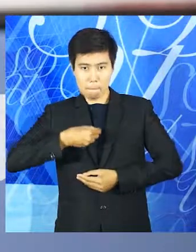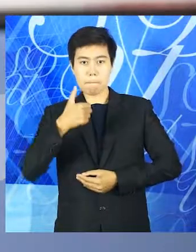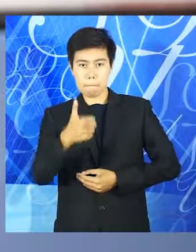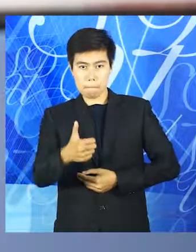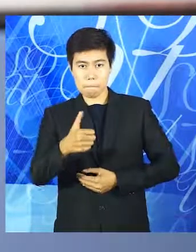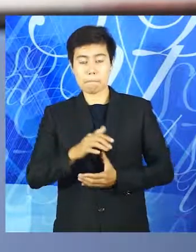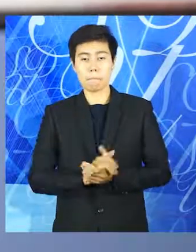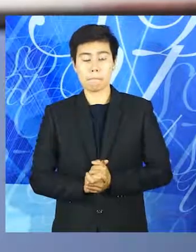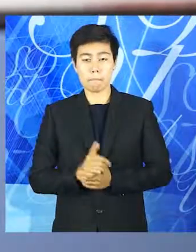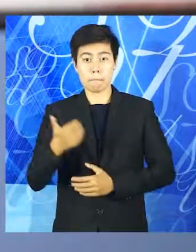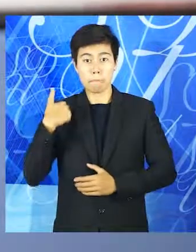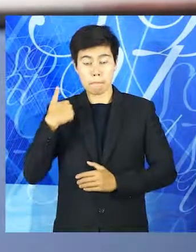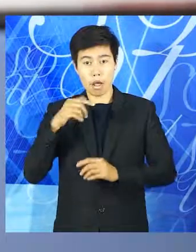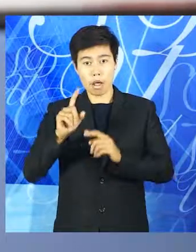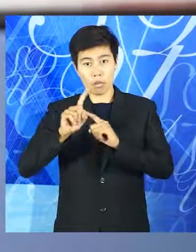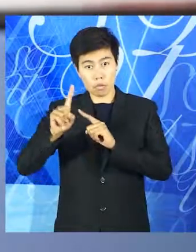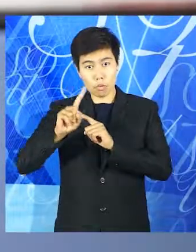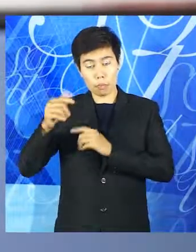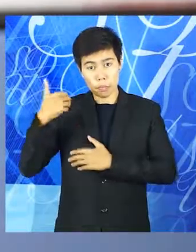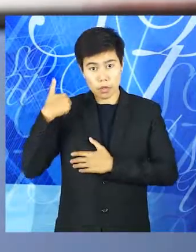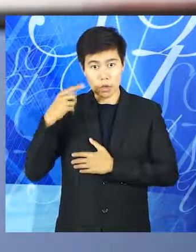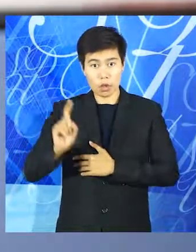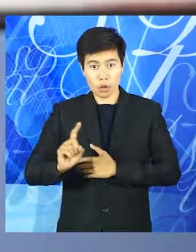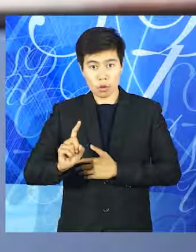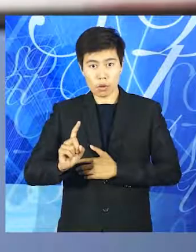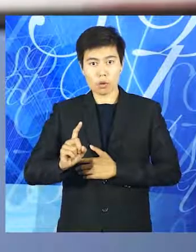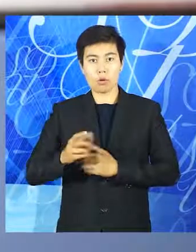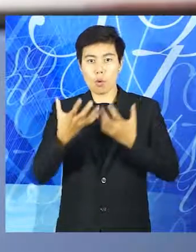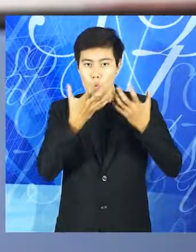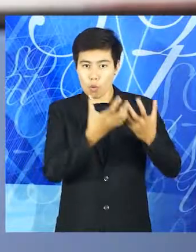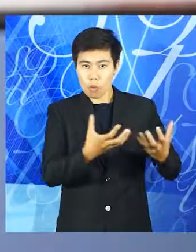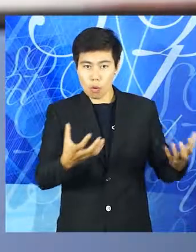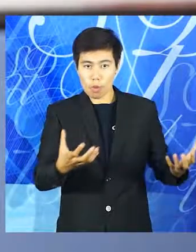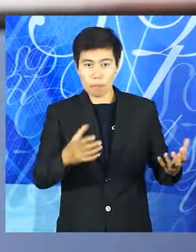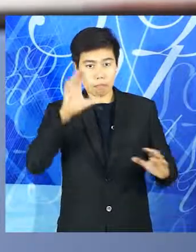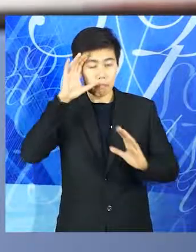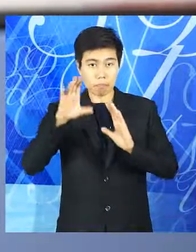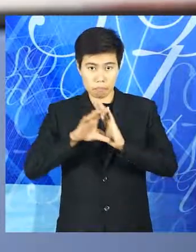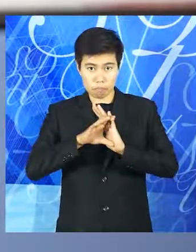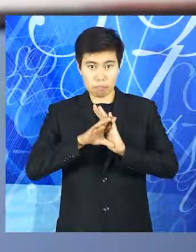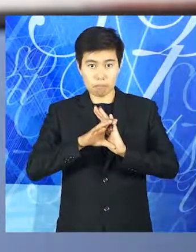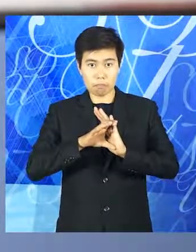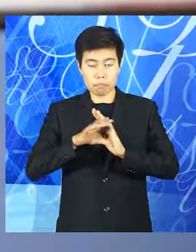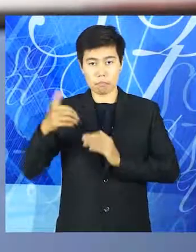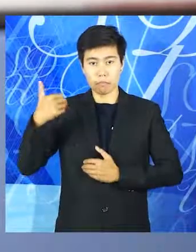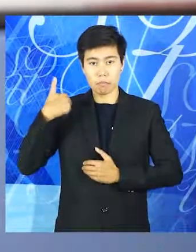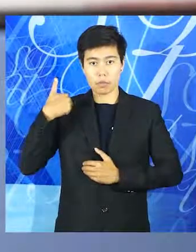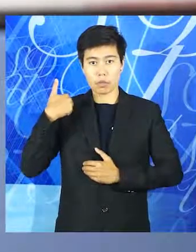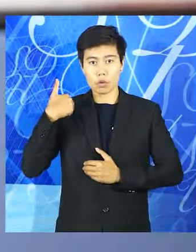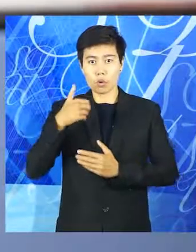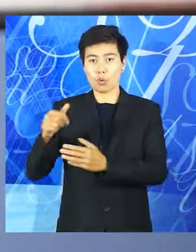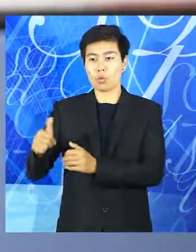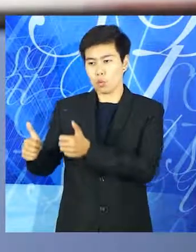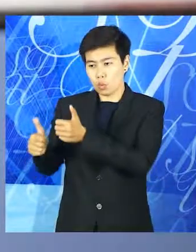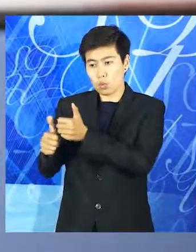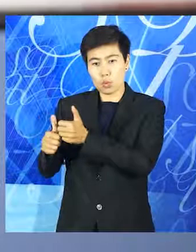ยในขั้นตอน1มีอุปกรณ์ก็คือภาพมีผู้ช่วย